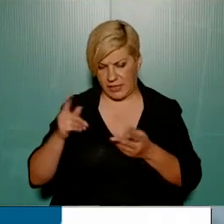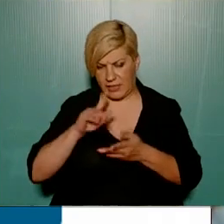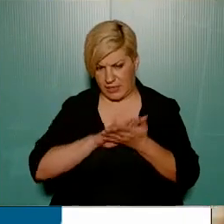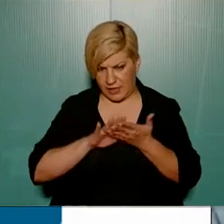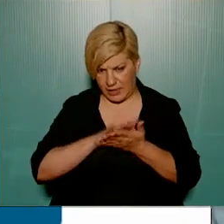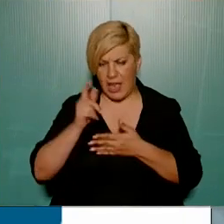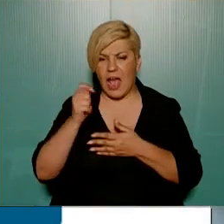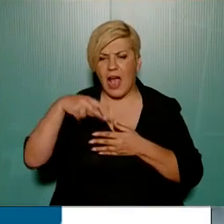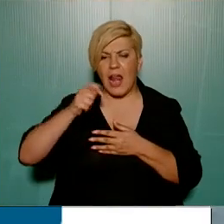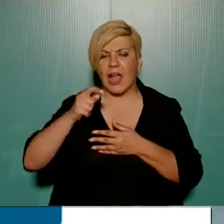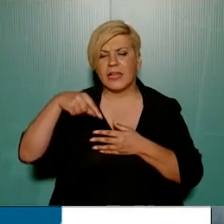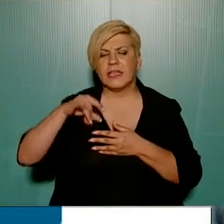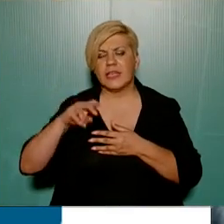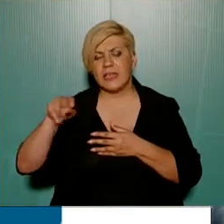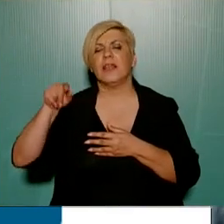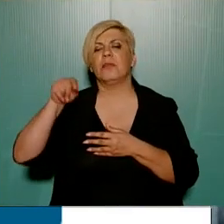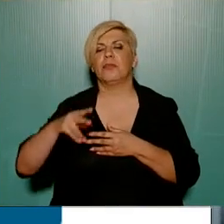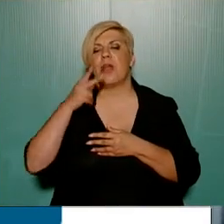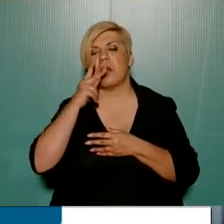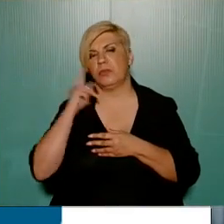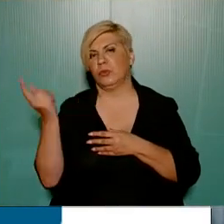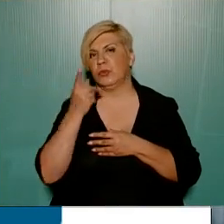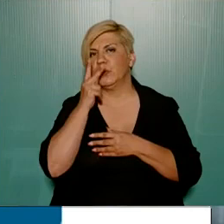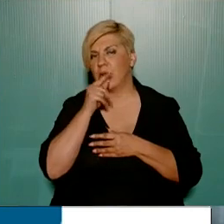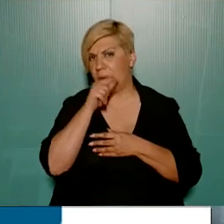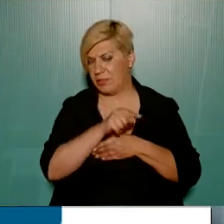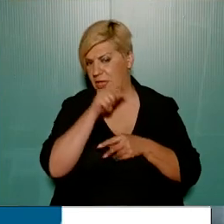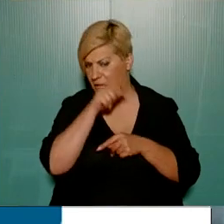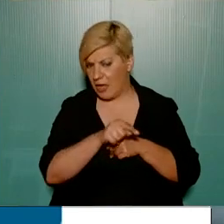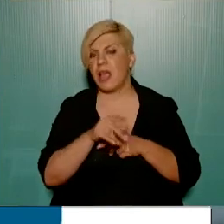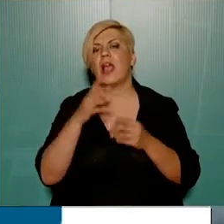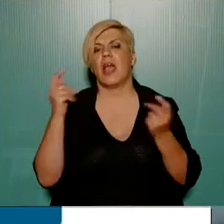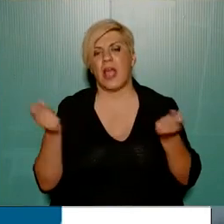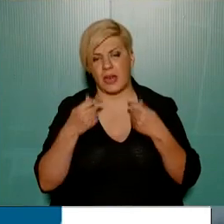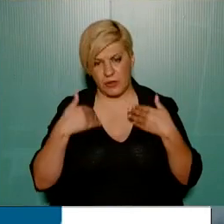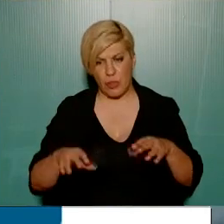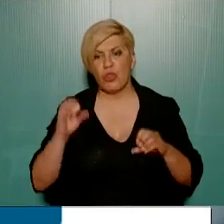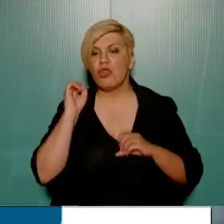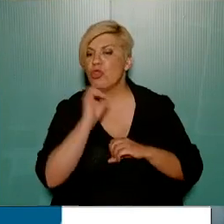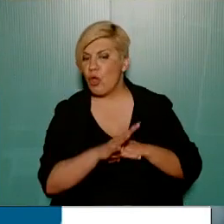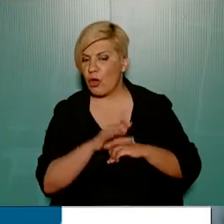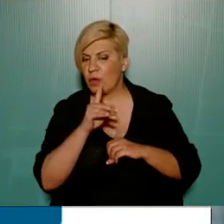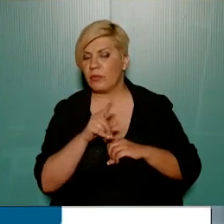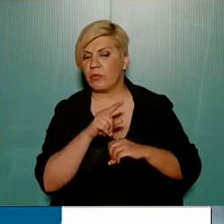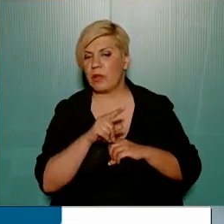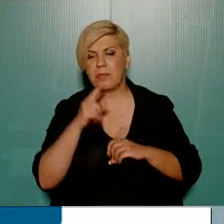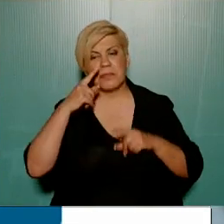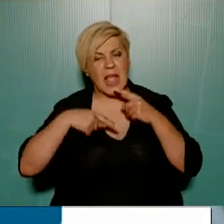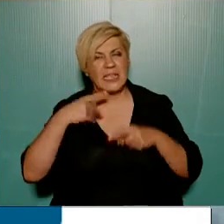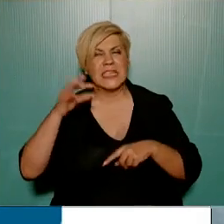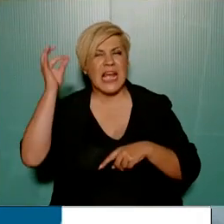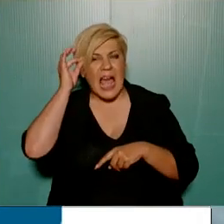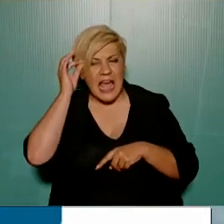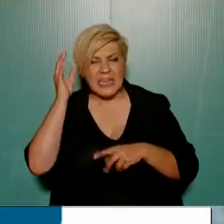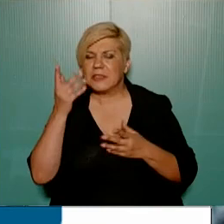όπου έβγαινε και κάπνιζε. Αυτό είχε γίνει δώρο από μία αυτοκράτηρα, δεν θυμάμαι πια, της Γαλλίας, από